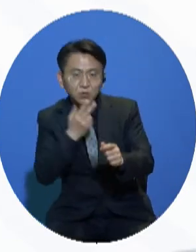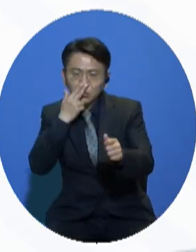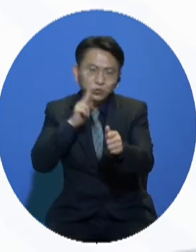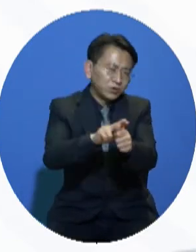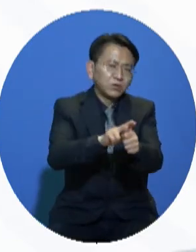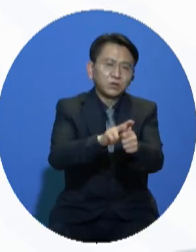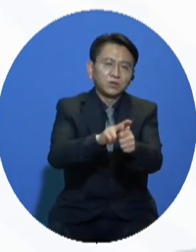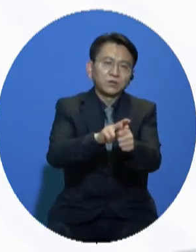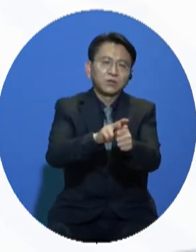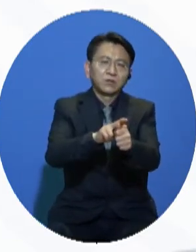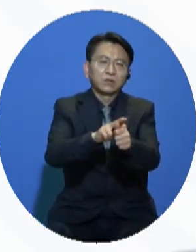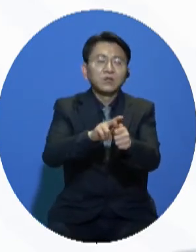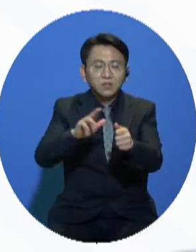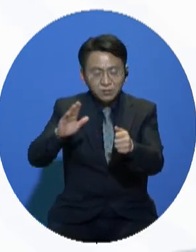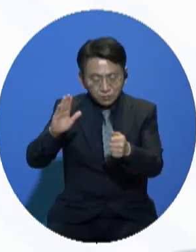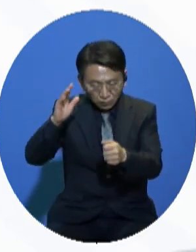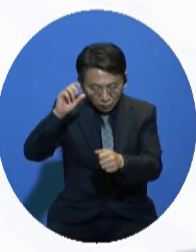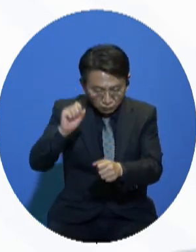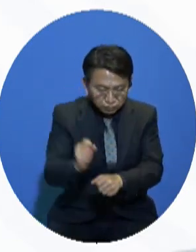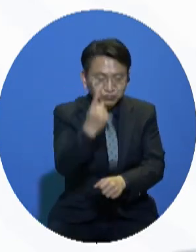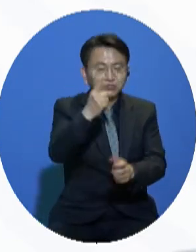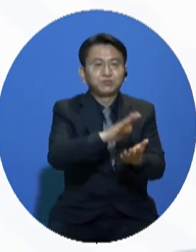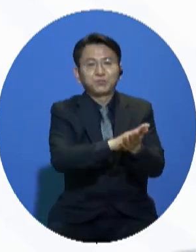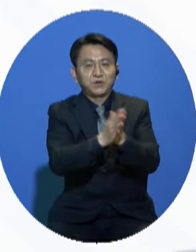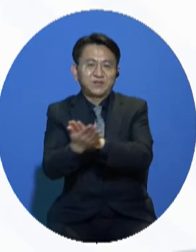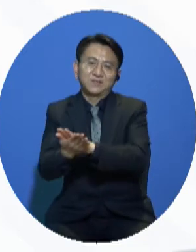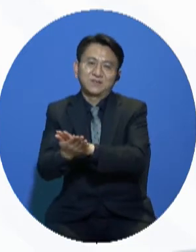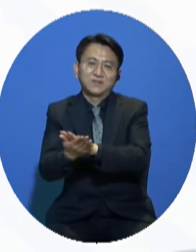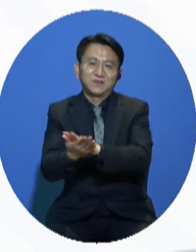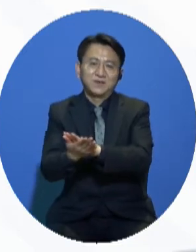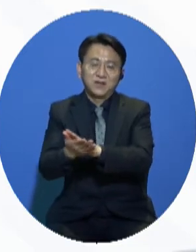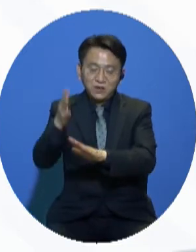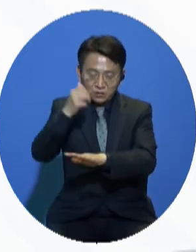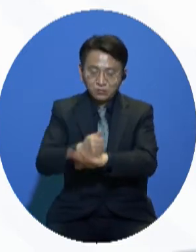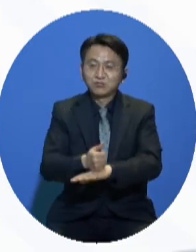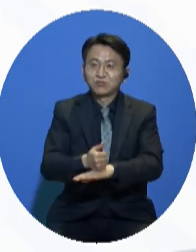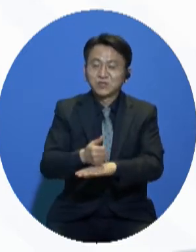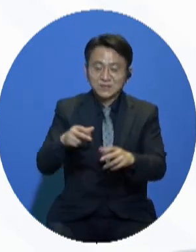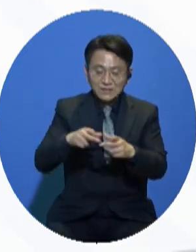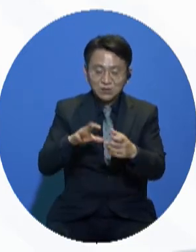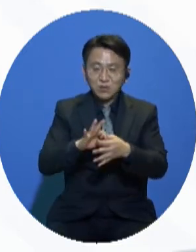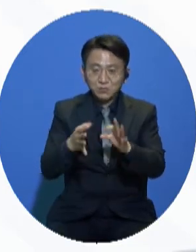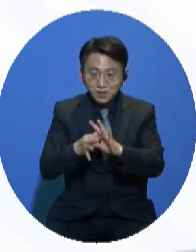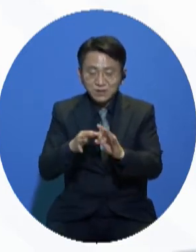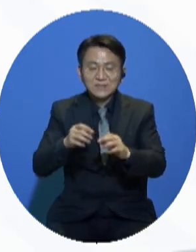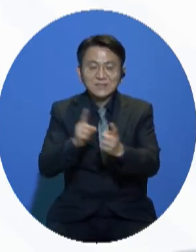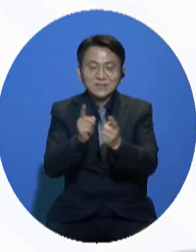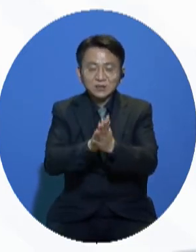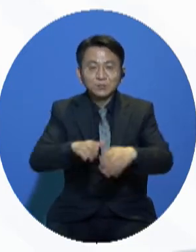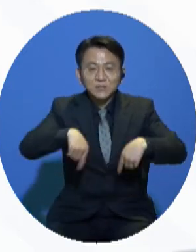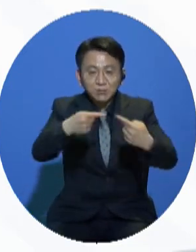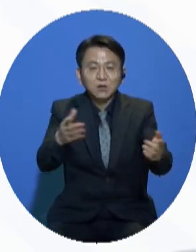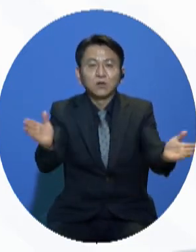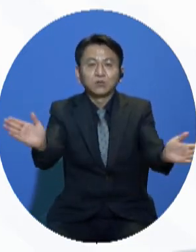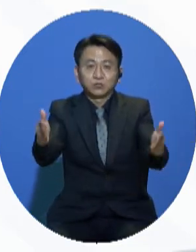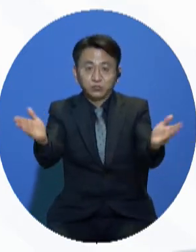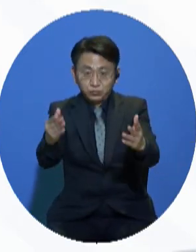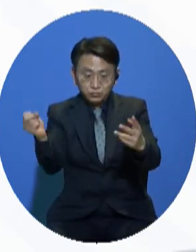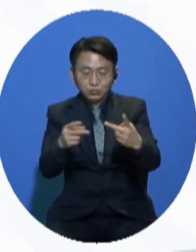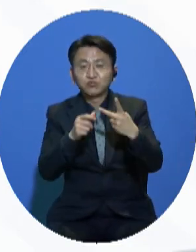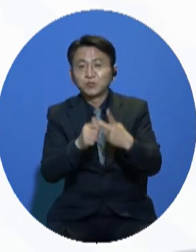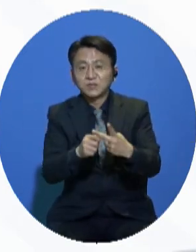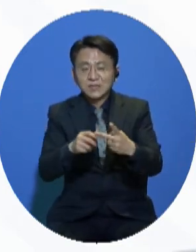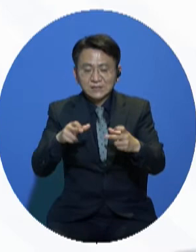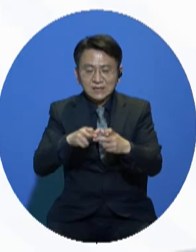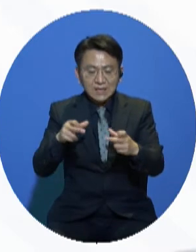and two, 패럴림픽의 첫 번째 Paralympics, 힘, 사람들이 Paralympic 직접 sport 참여하도록 격려한다는 것. changes 그리고 두 attitudes 번째는 towards people with disabilities, 장애인에 because you